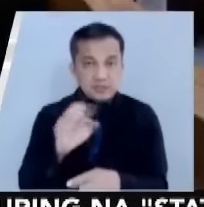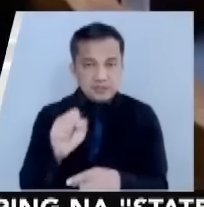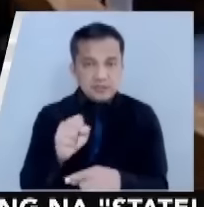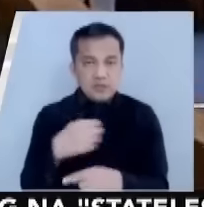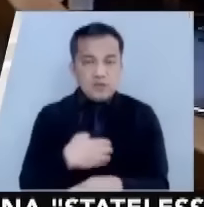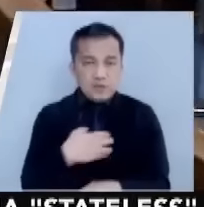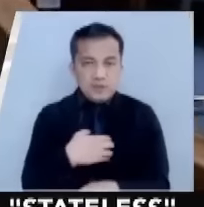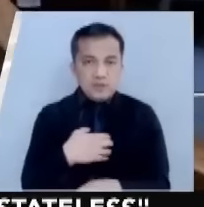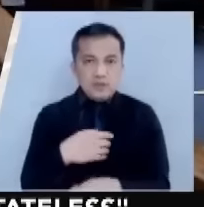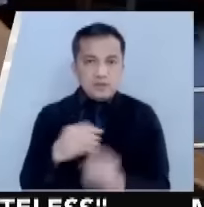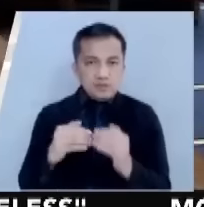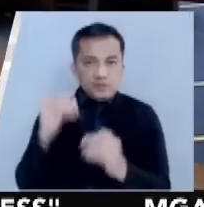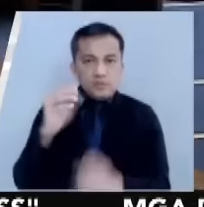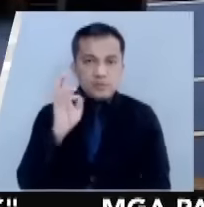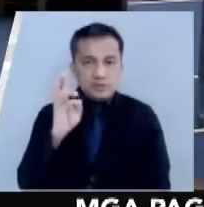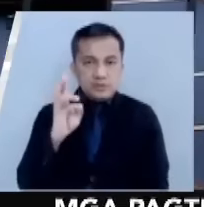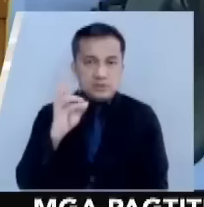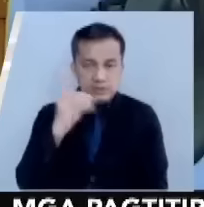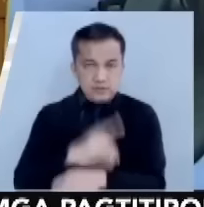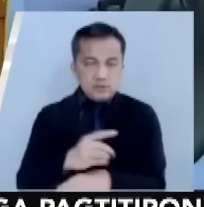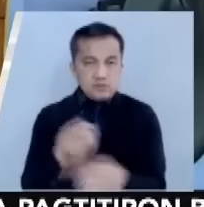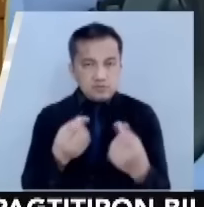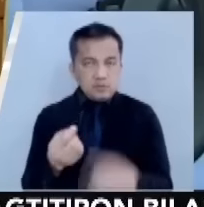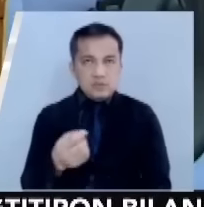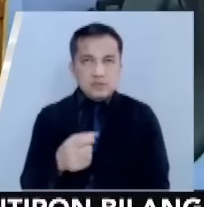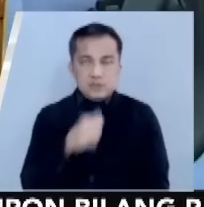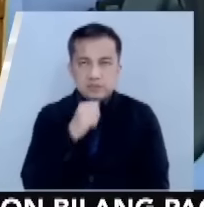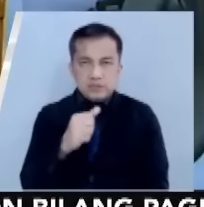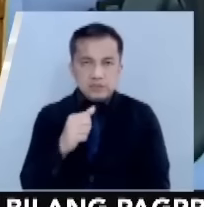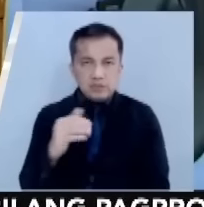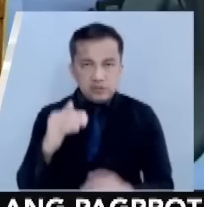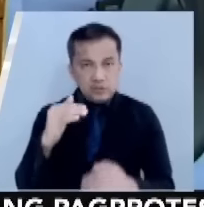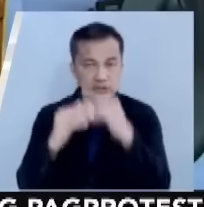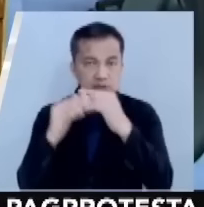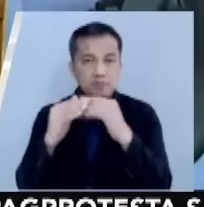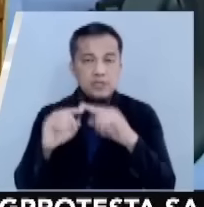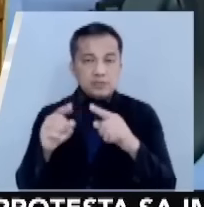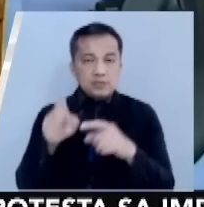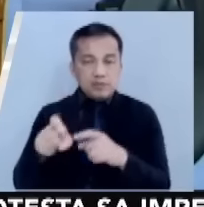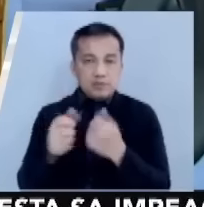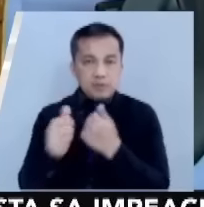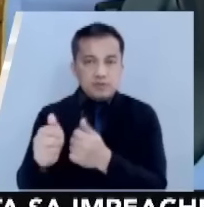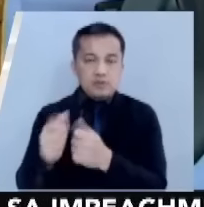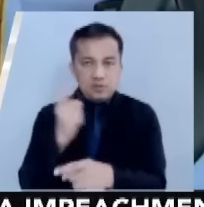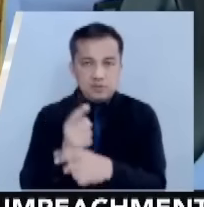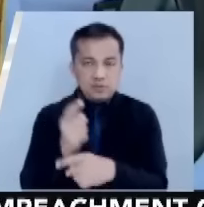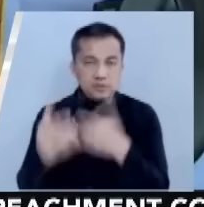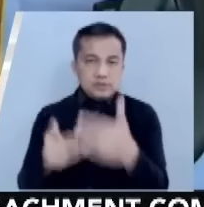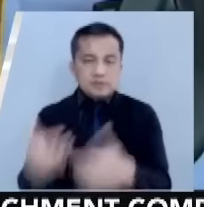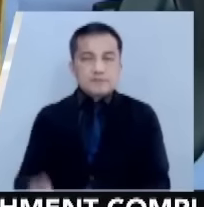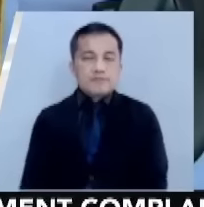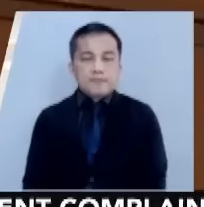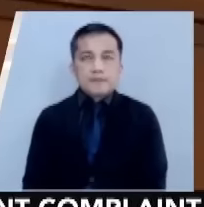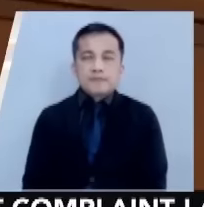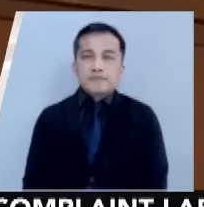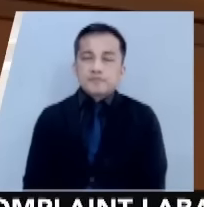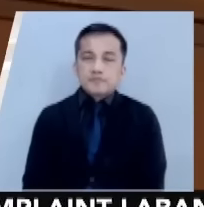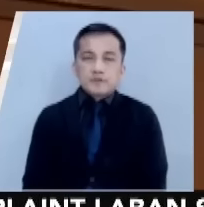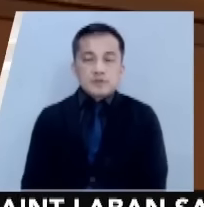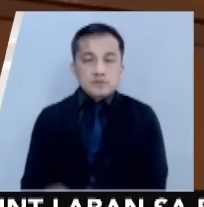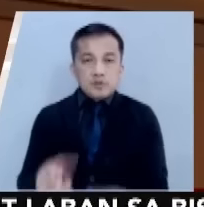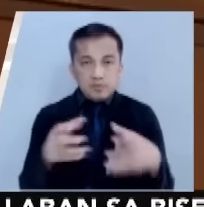sila para gawin ito. Maaring hindi sagarin, pero dapat daw masunod ang due process. Pag nasa Committee on Justice na, hindi